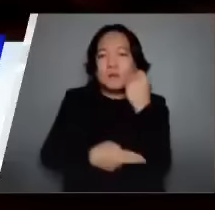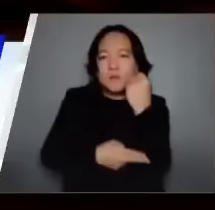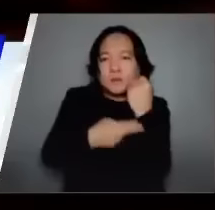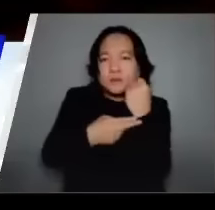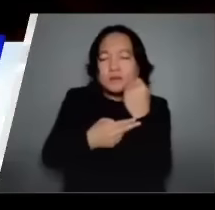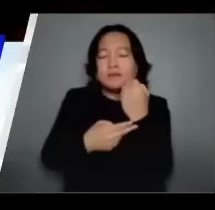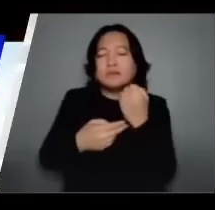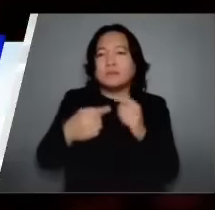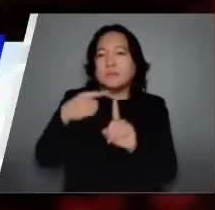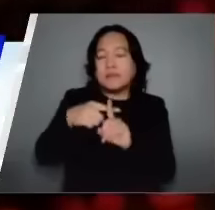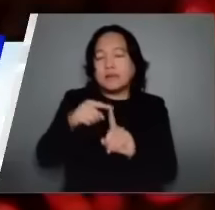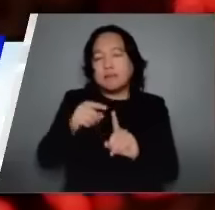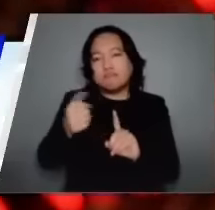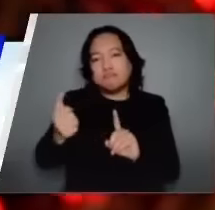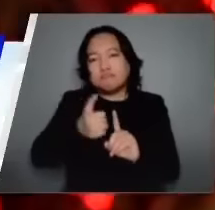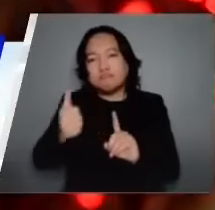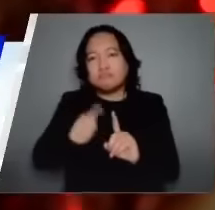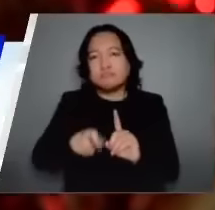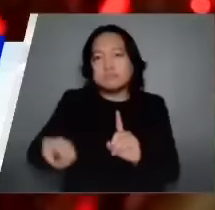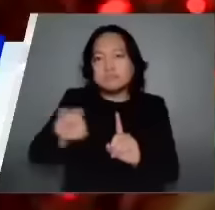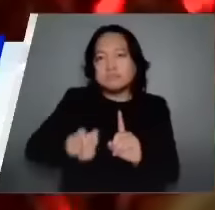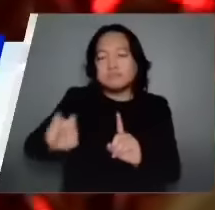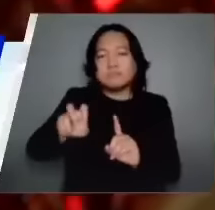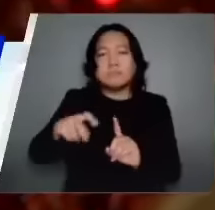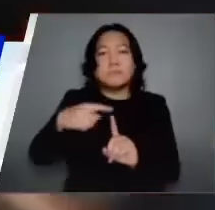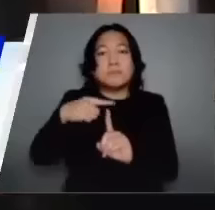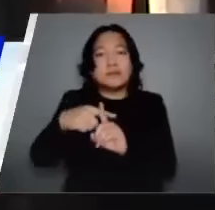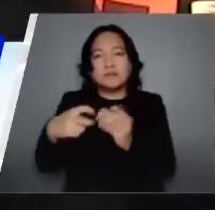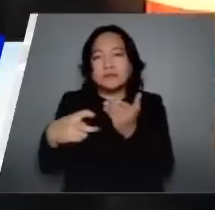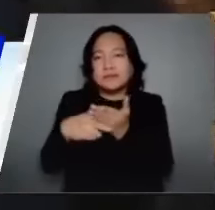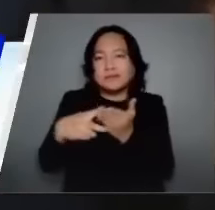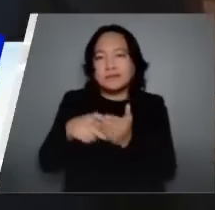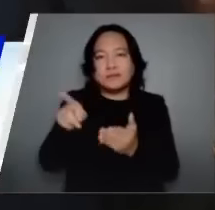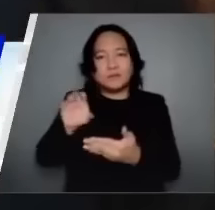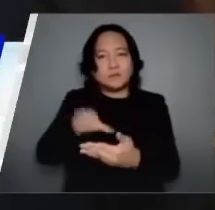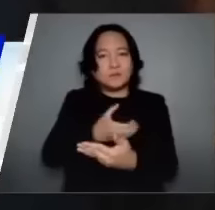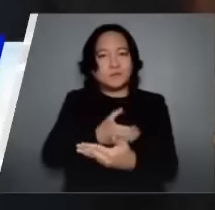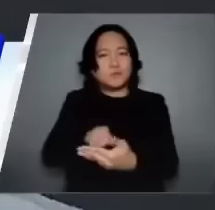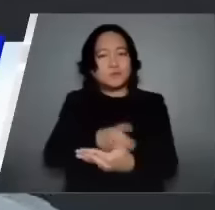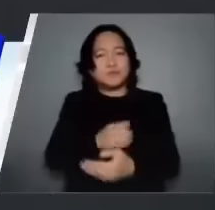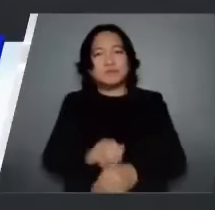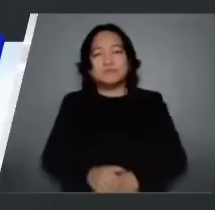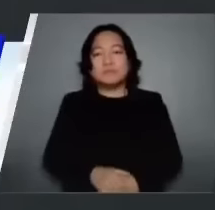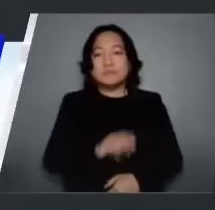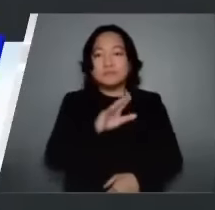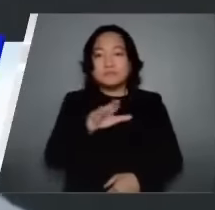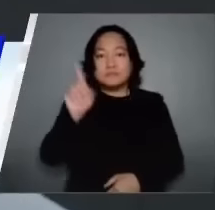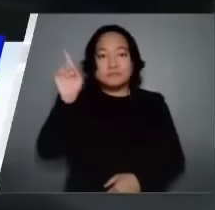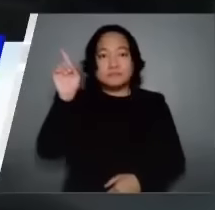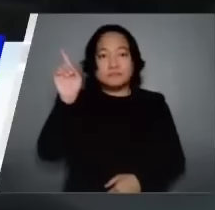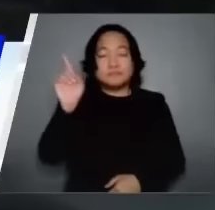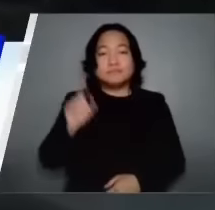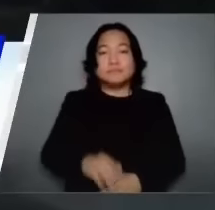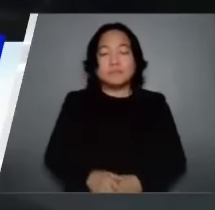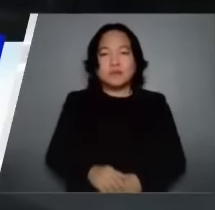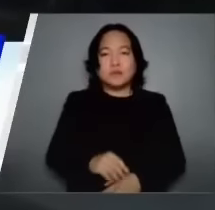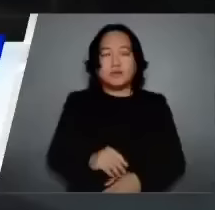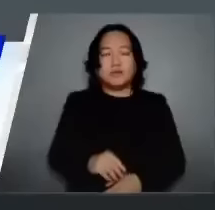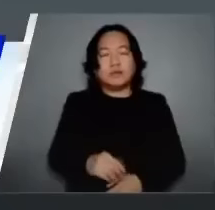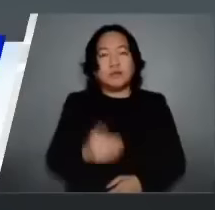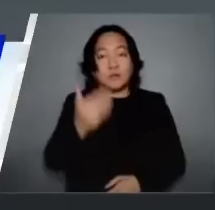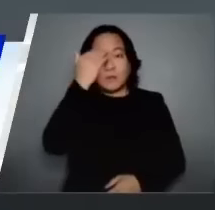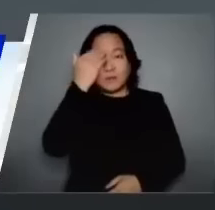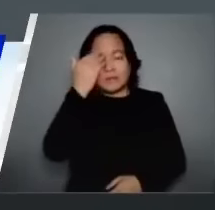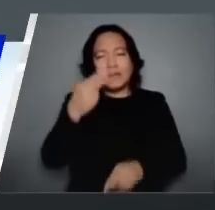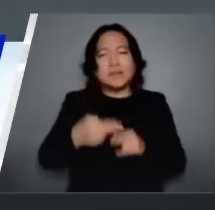tourist spots, may kasama ng tickets para sa concerts. Si Blanche, isang taon daw pinag-ipunan ang pinanggastos sa Eras